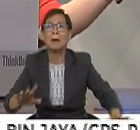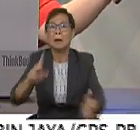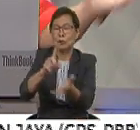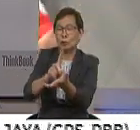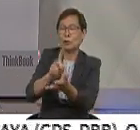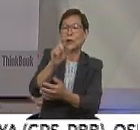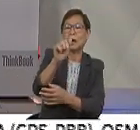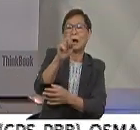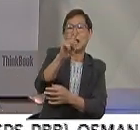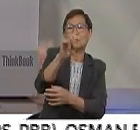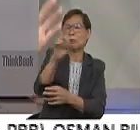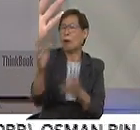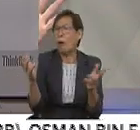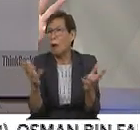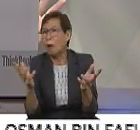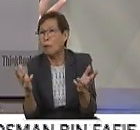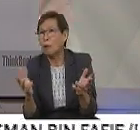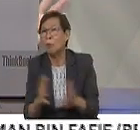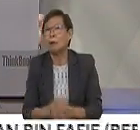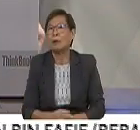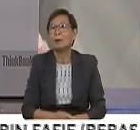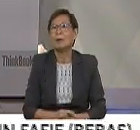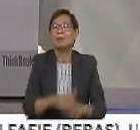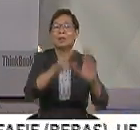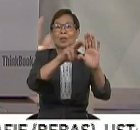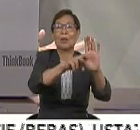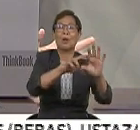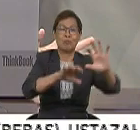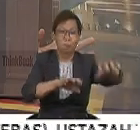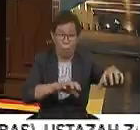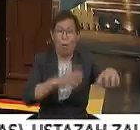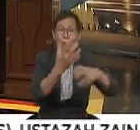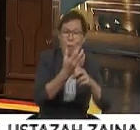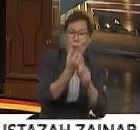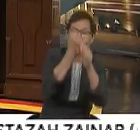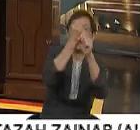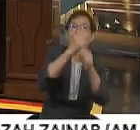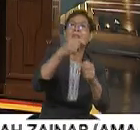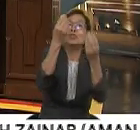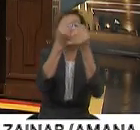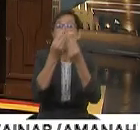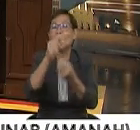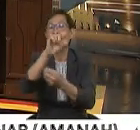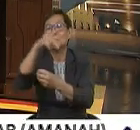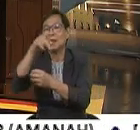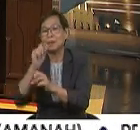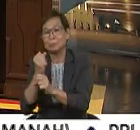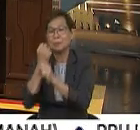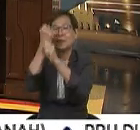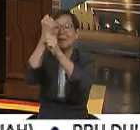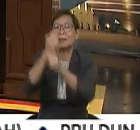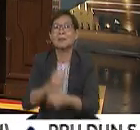Anul, bacaan bagaimana untuk kerusi yang bakal dimenangi? Itu